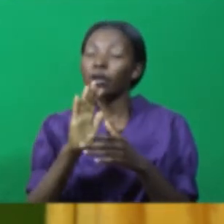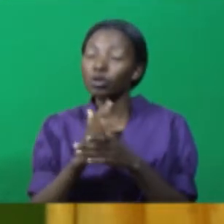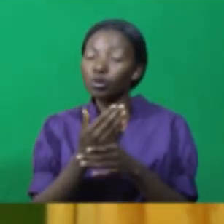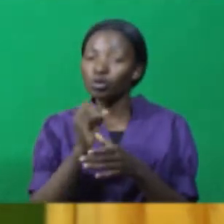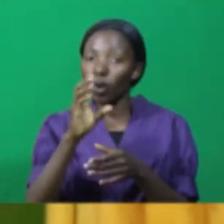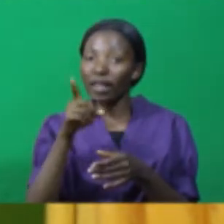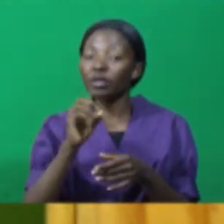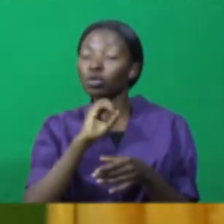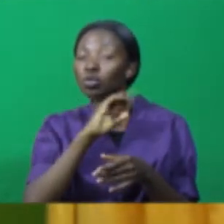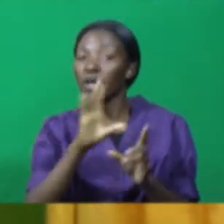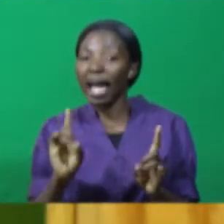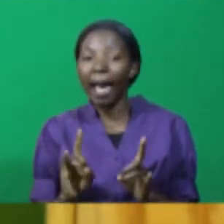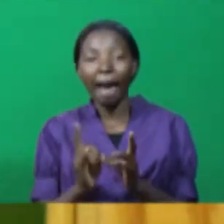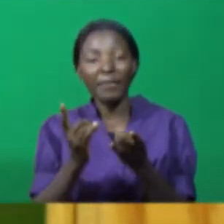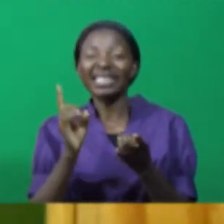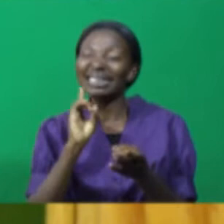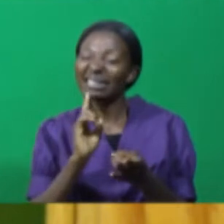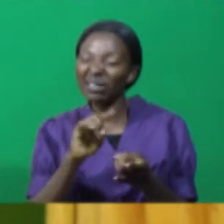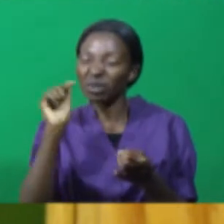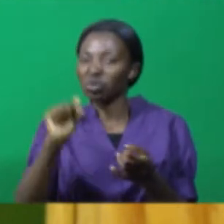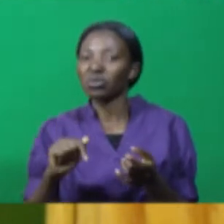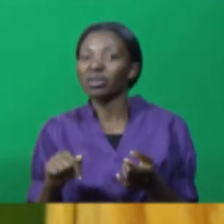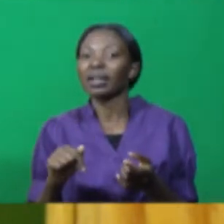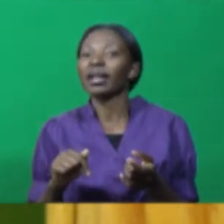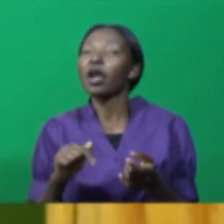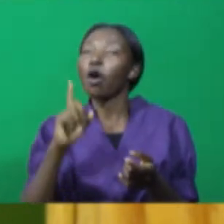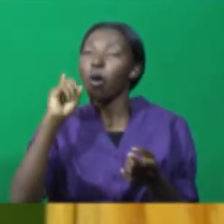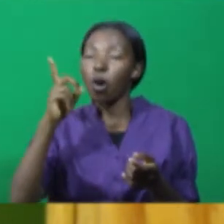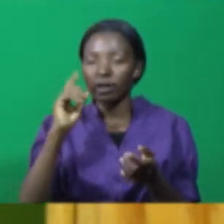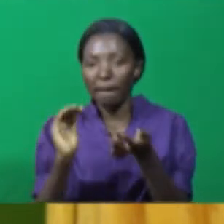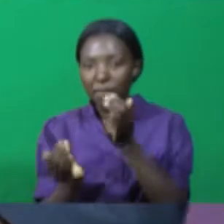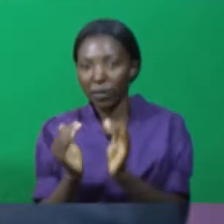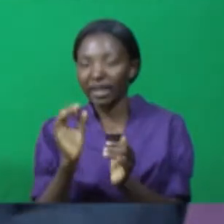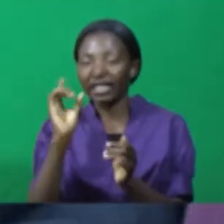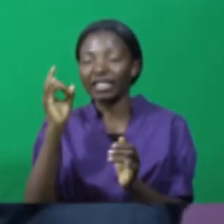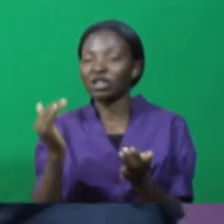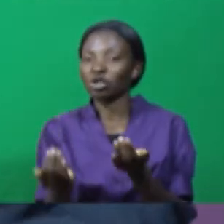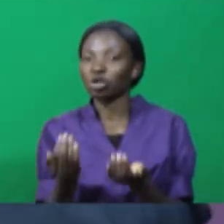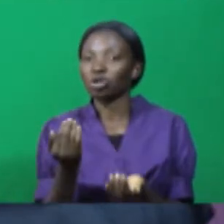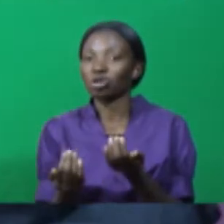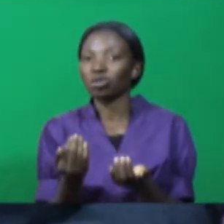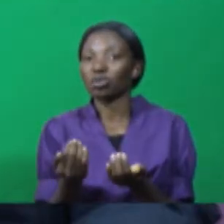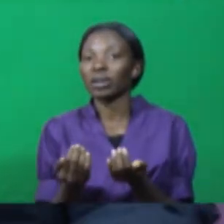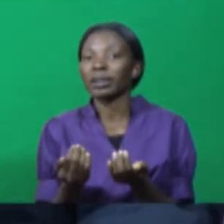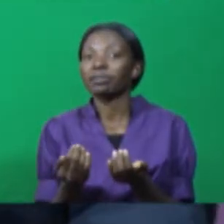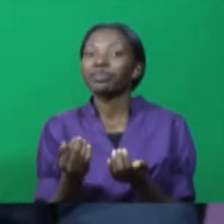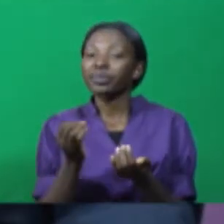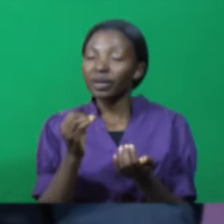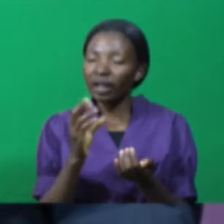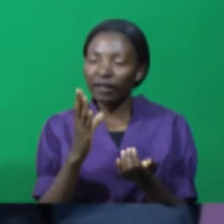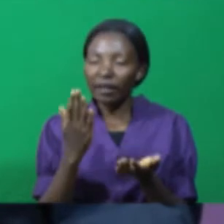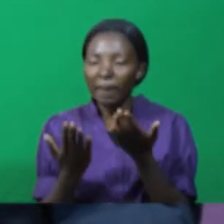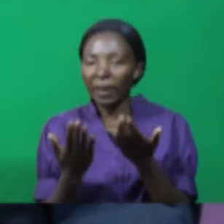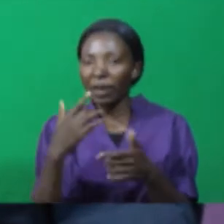ya zirikuto itika chero na nasi mumazwana atiri kurarama. Antitu wa suwa naka. Saka pastor. Eh. Kwenyeza kata imunodi ugara mchudza